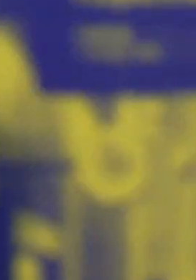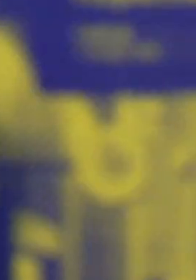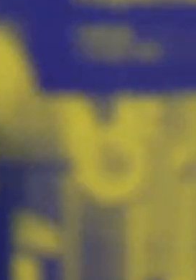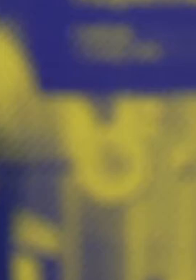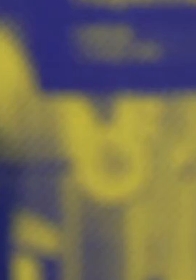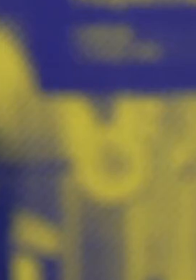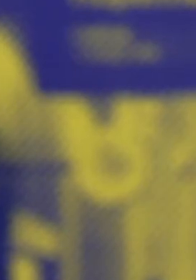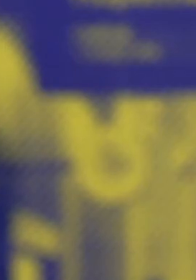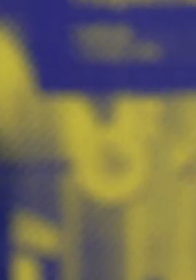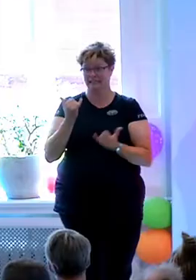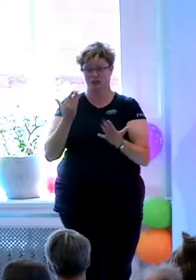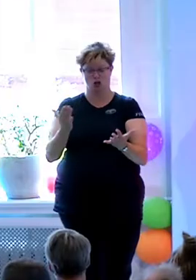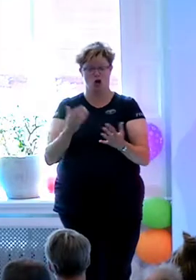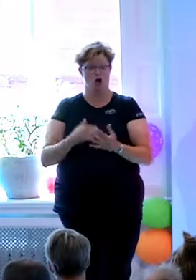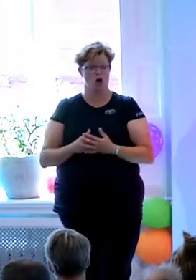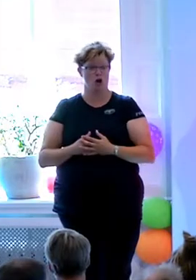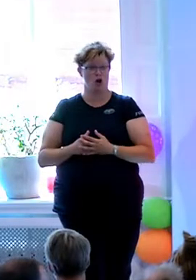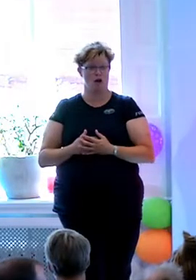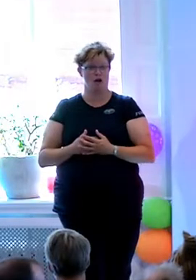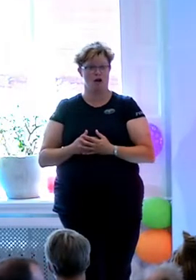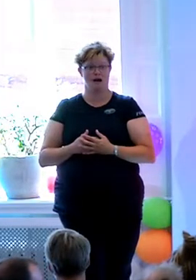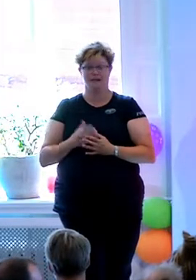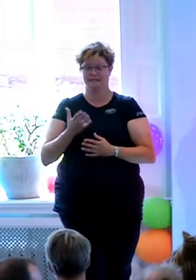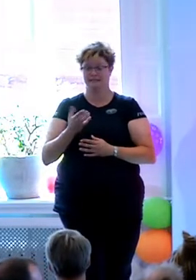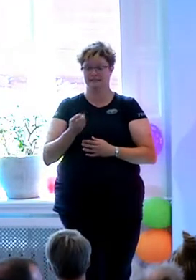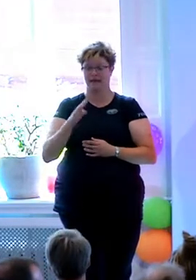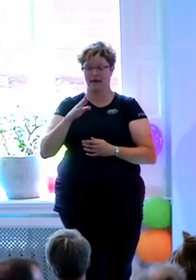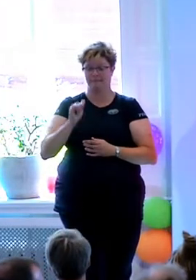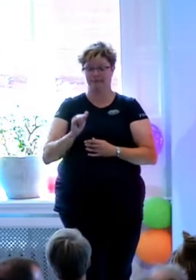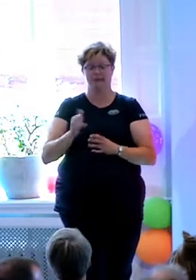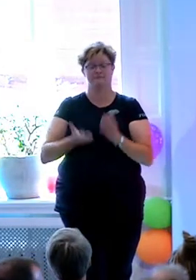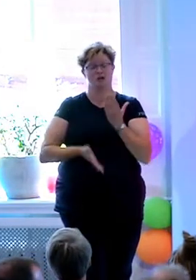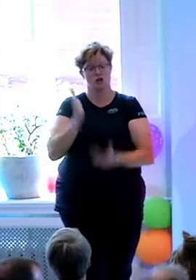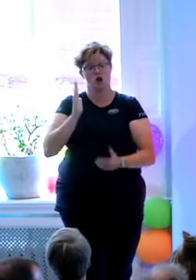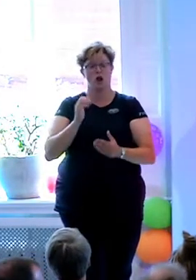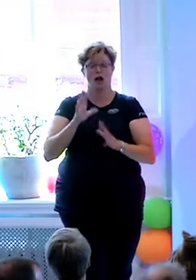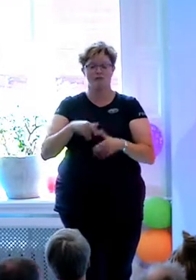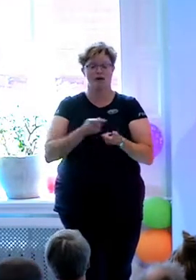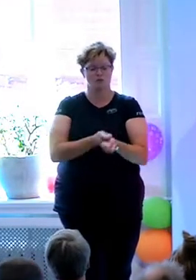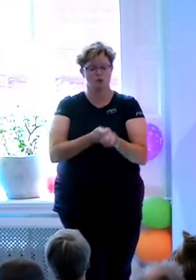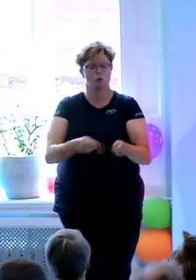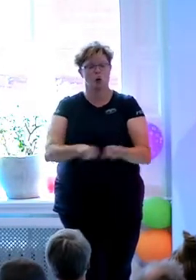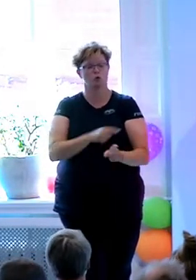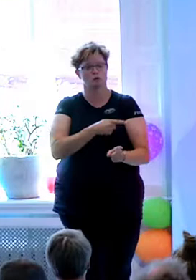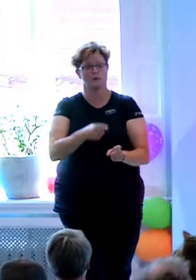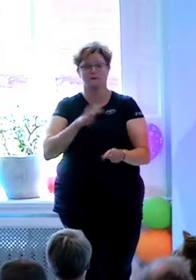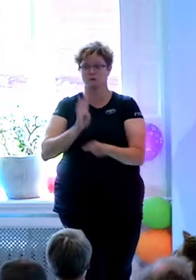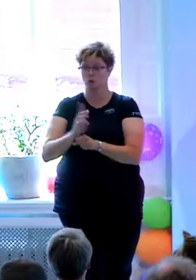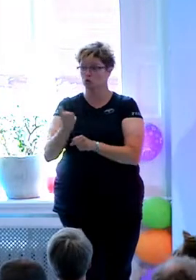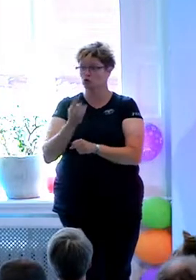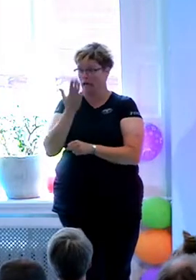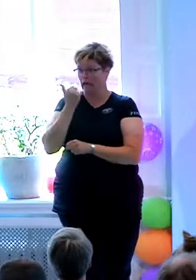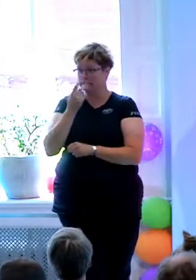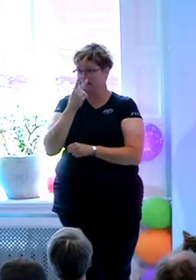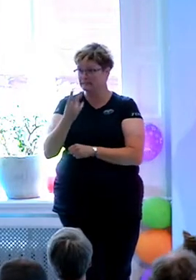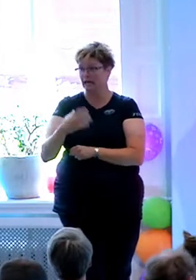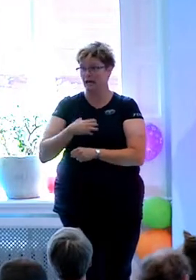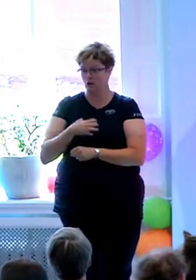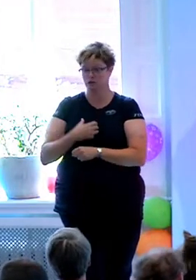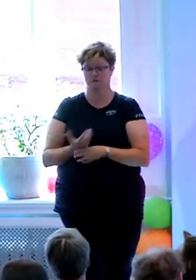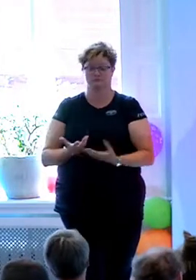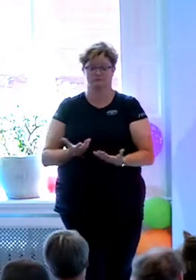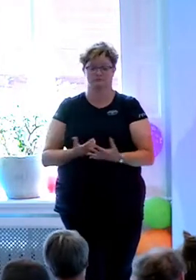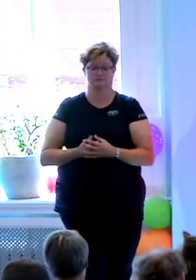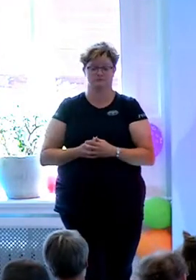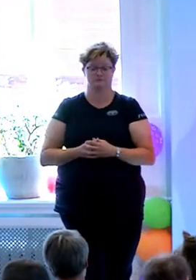ni ser idag som är i semifinalen har ju fostrats här. 14 av dem kan ni se på i höst. Så